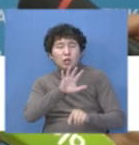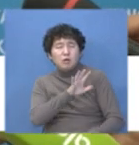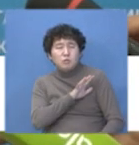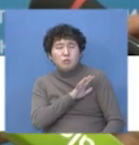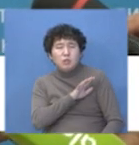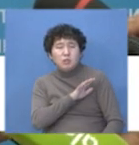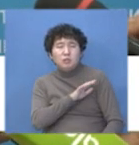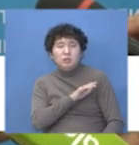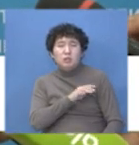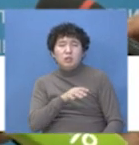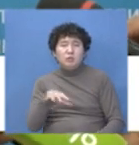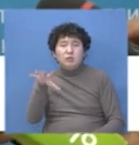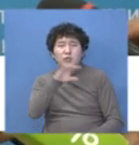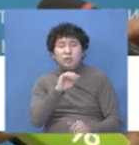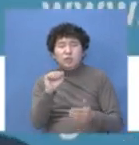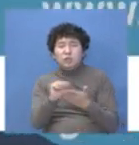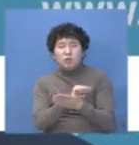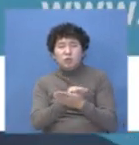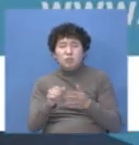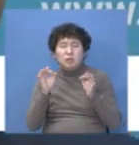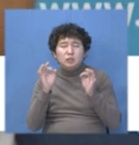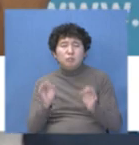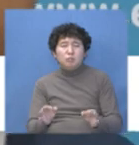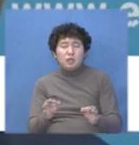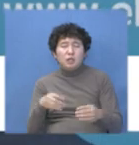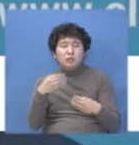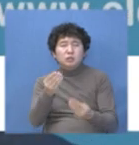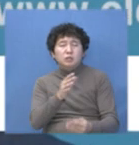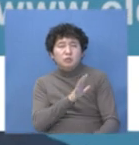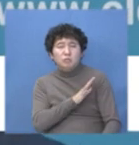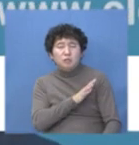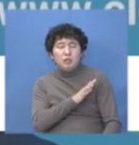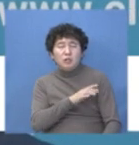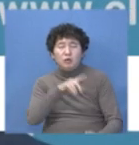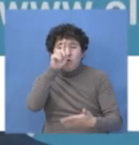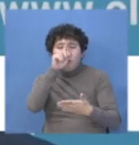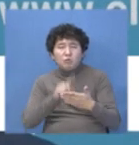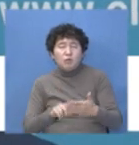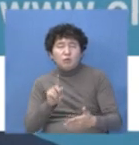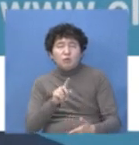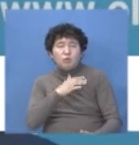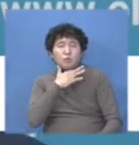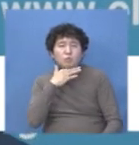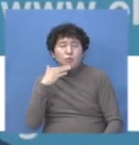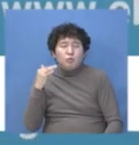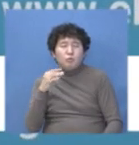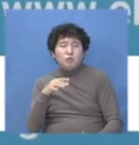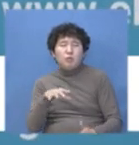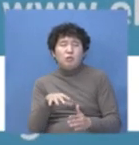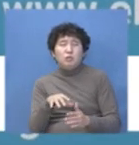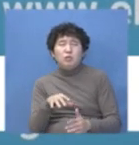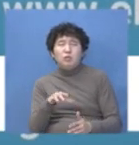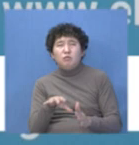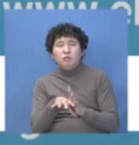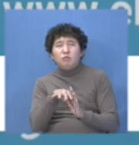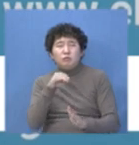ең басты құжаттарымыздың бәрі дұрыс. 18 мыңнан да көп қол жинауға сендімін, өйткені мені халық қолдайды.